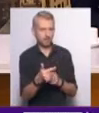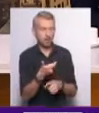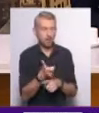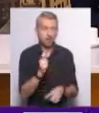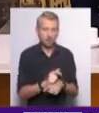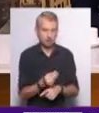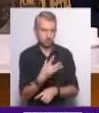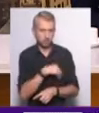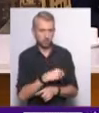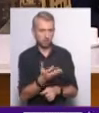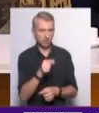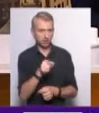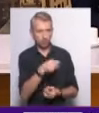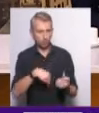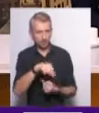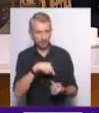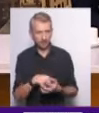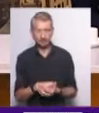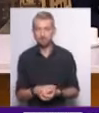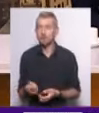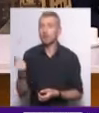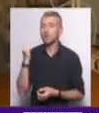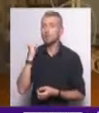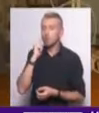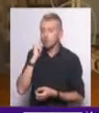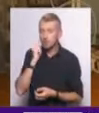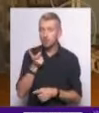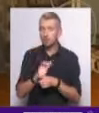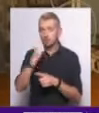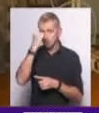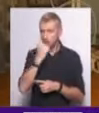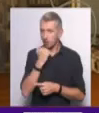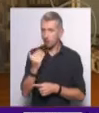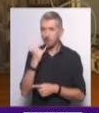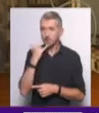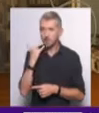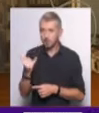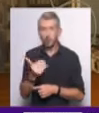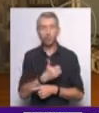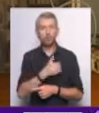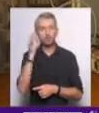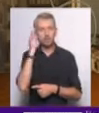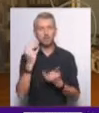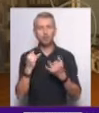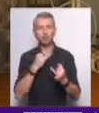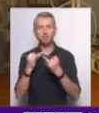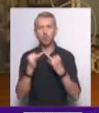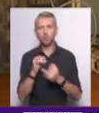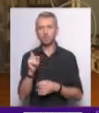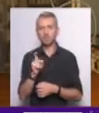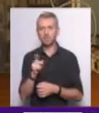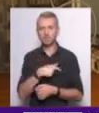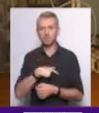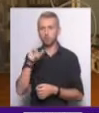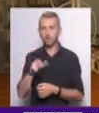надприбутки отримують в цьому бізнесі. Так, почули, пане Володимире. Дуже дякую вам за дзвінок. Я ще раз хочу нагадати, сьогодні ми спілкуємося з